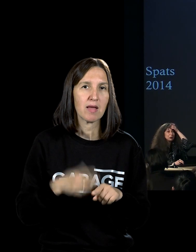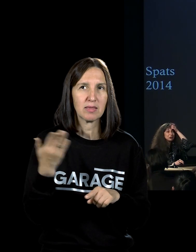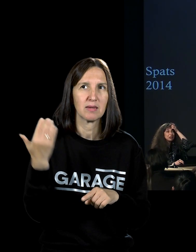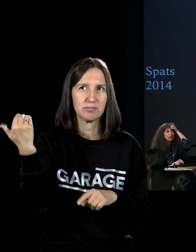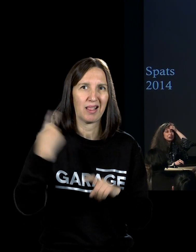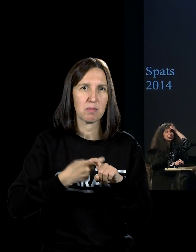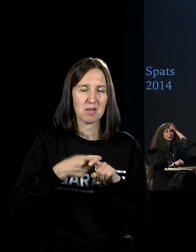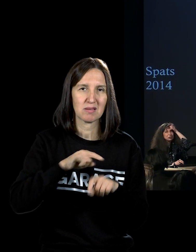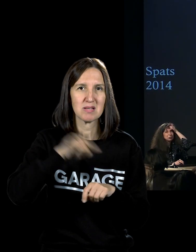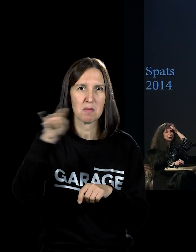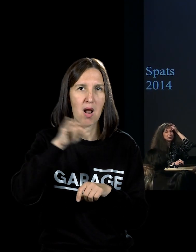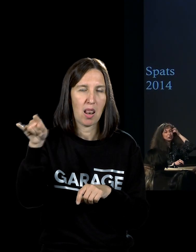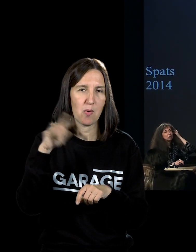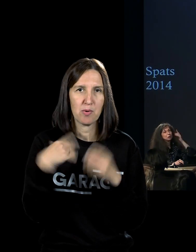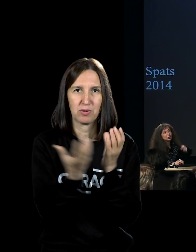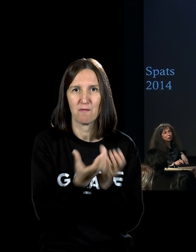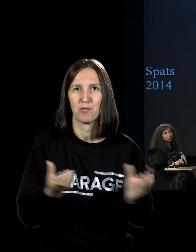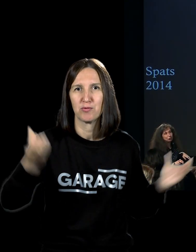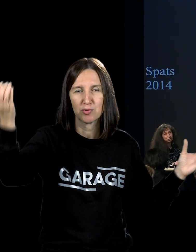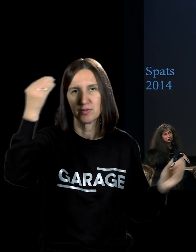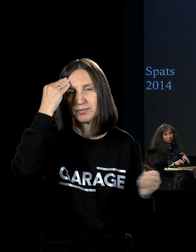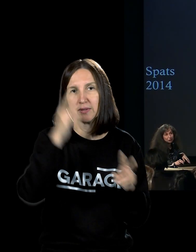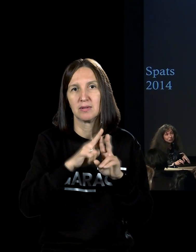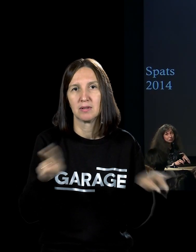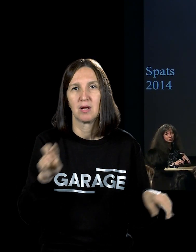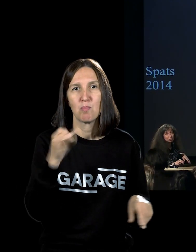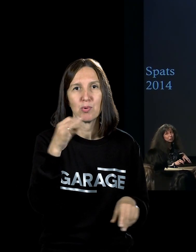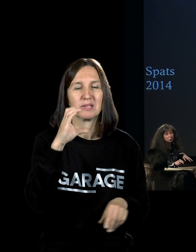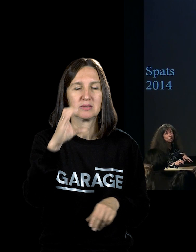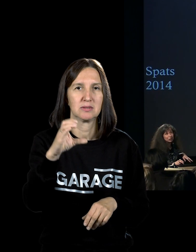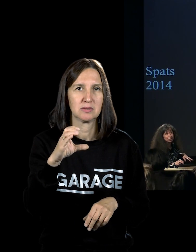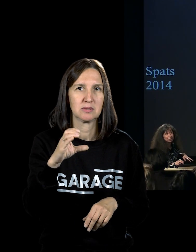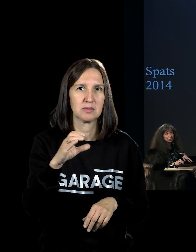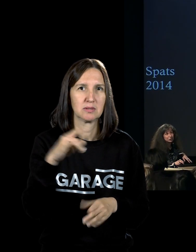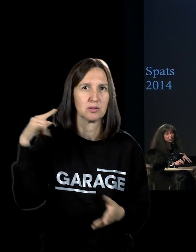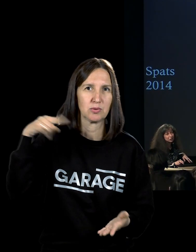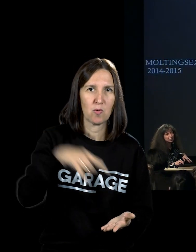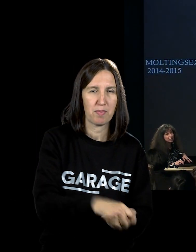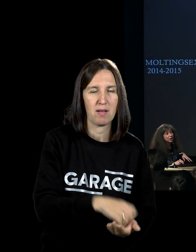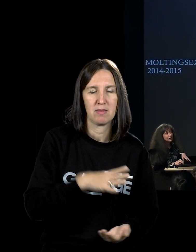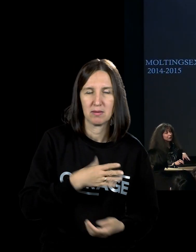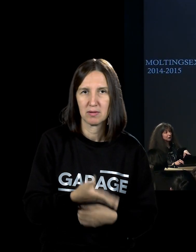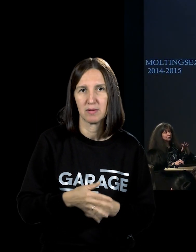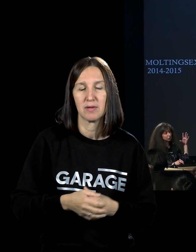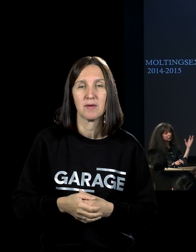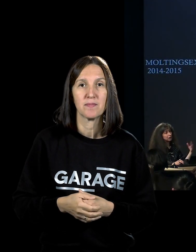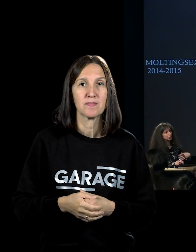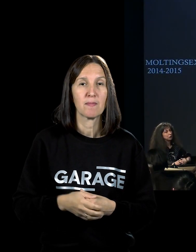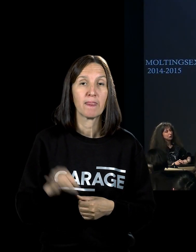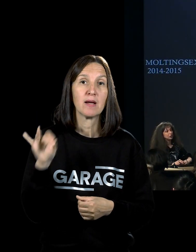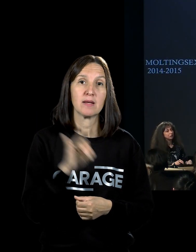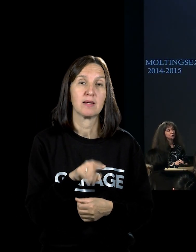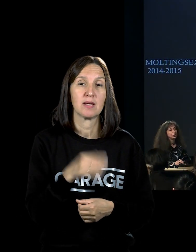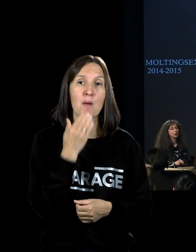немецкого самолета фашистского, вот примерно такого, на котором Бойс упал, да, потерпел аварию. Вот. И одна